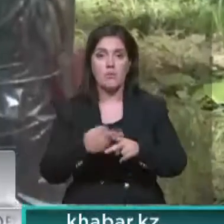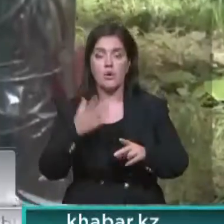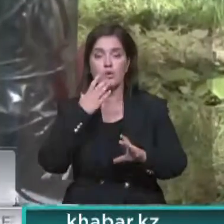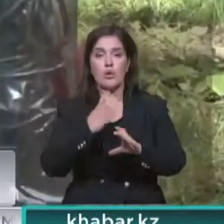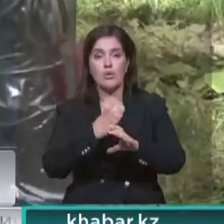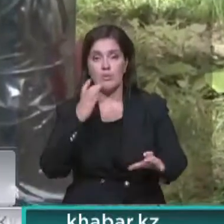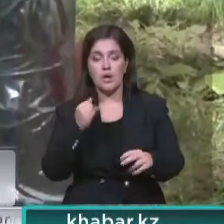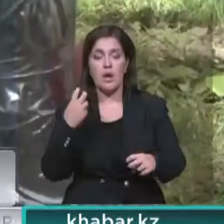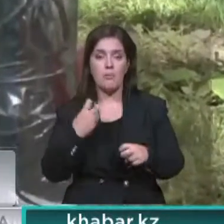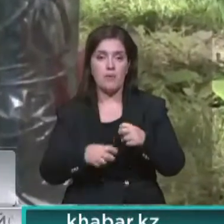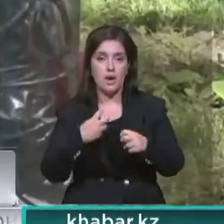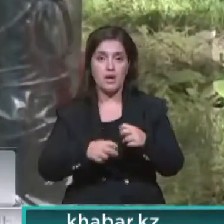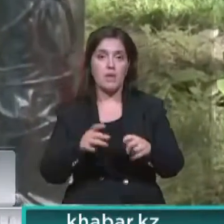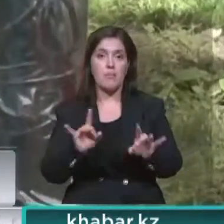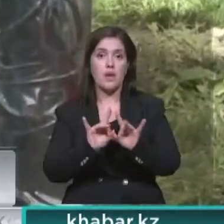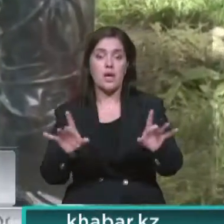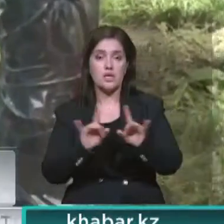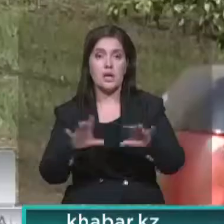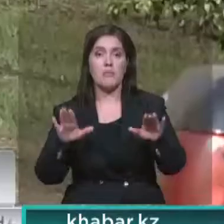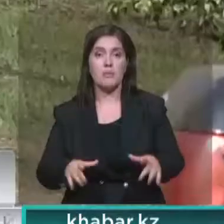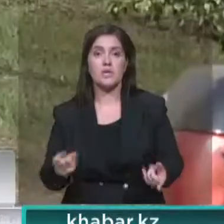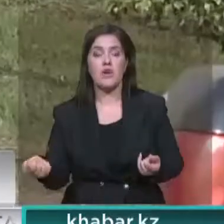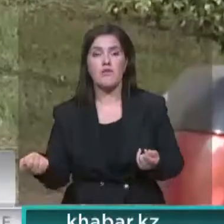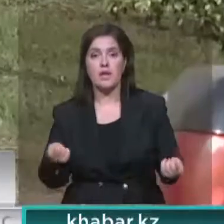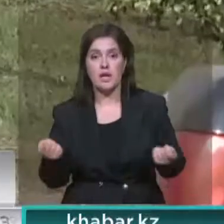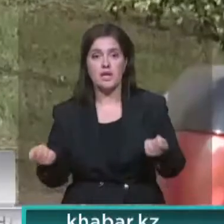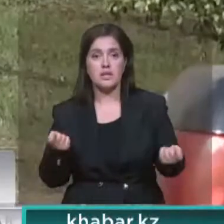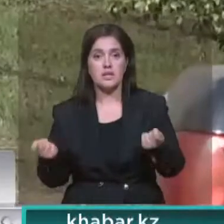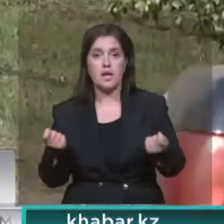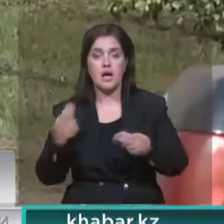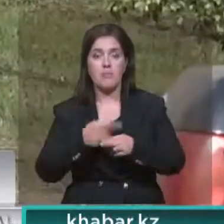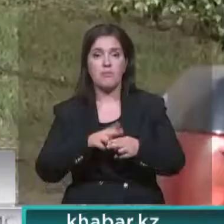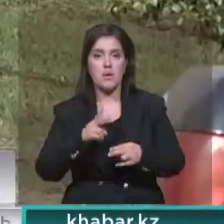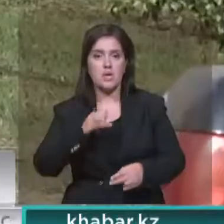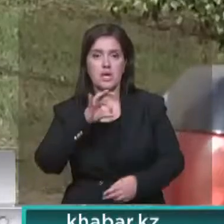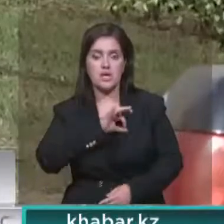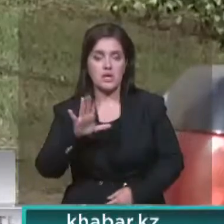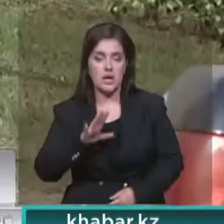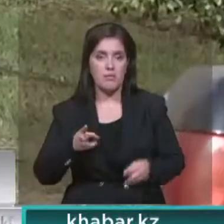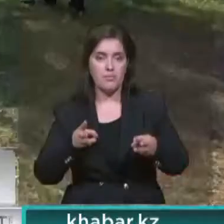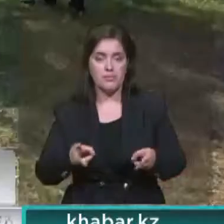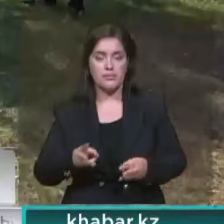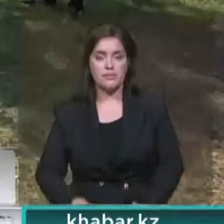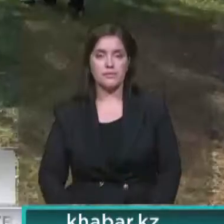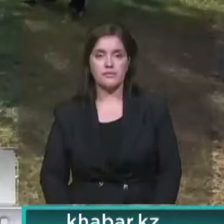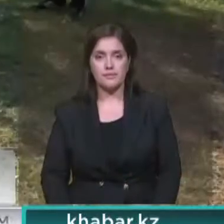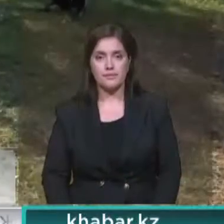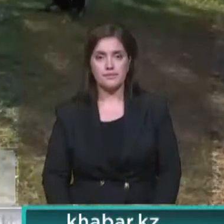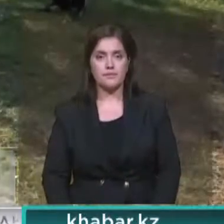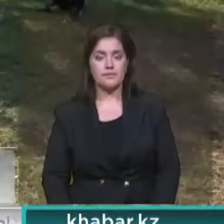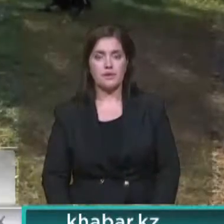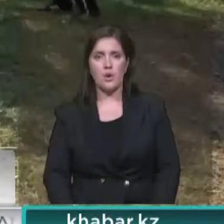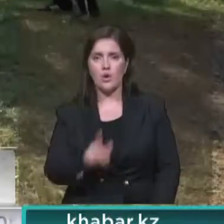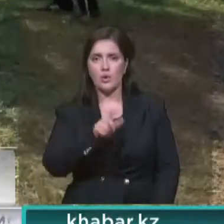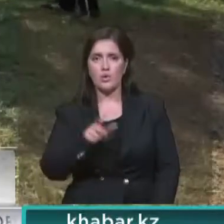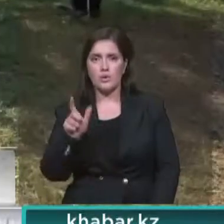и порывы устранят. А по словам местных властей, отапливать этот микрорайон вообще нерентабельно. В связи с тем, что потребителей мало,